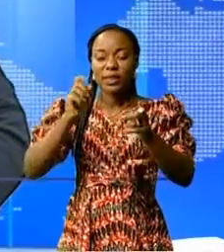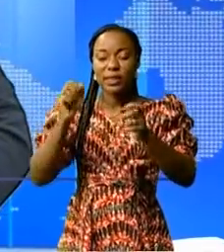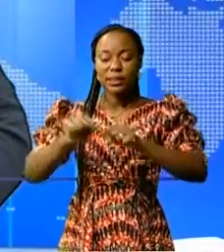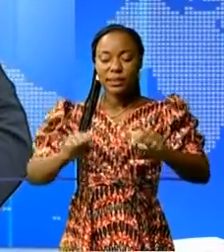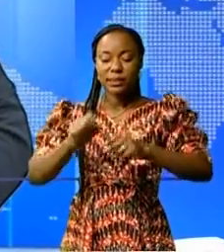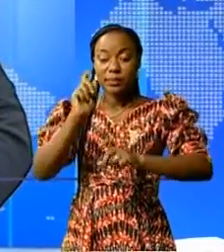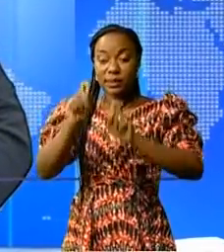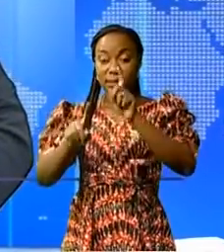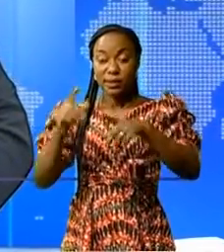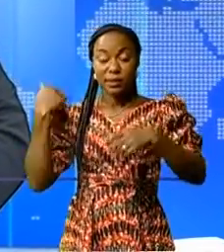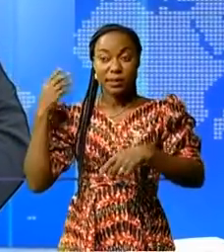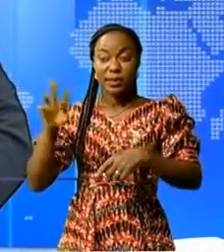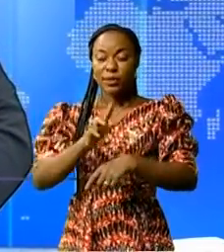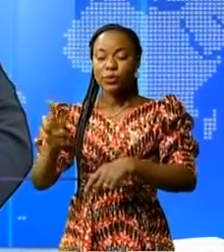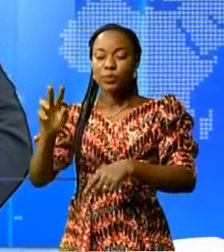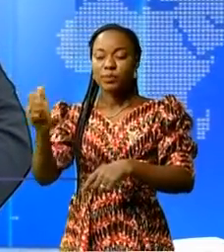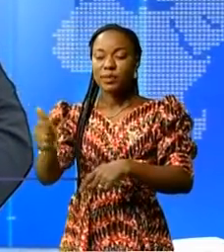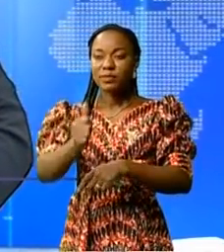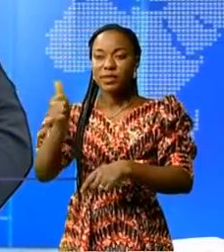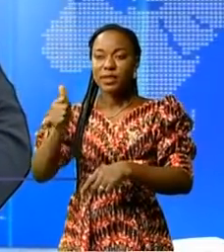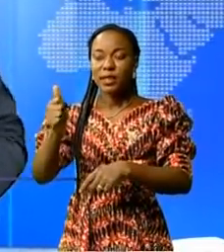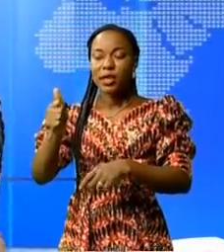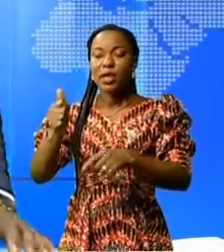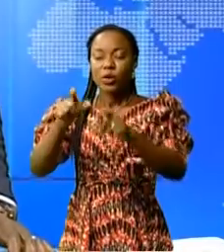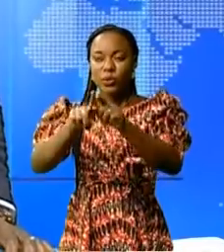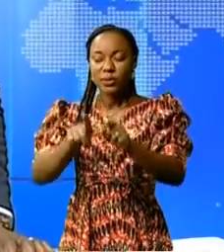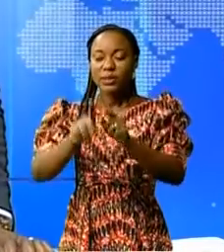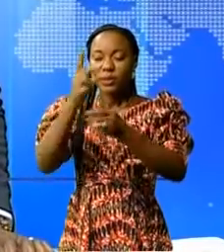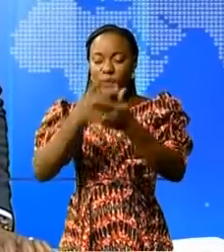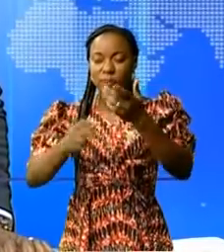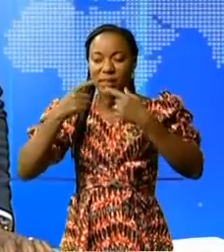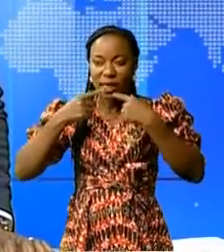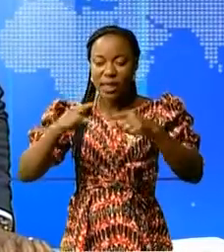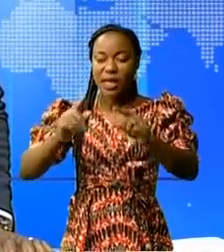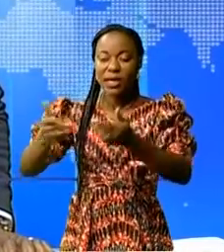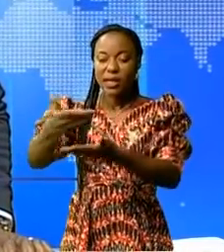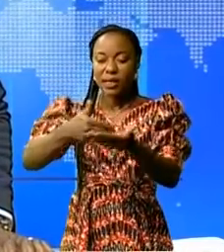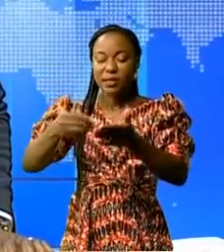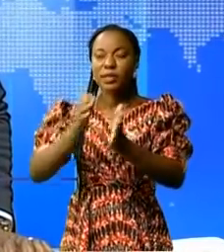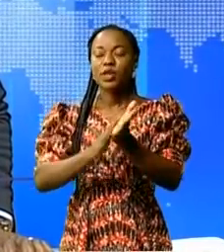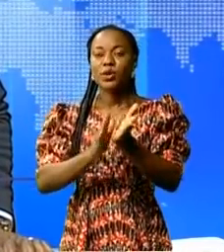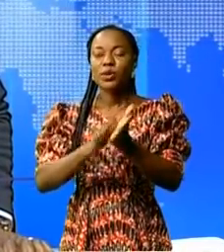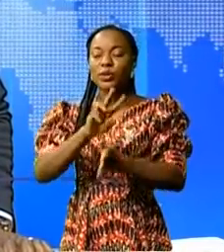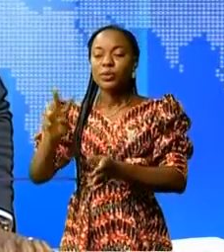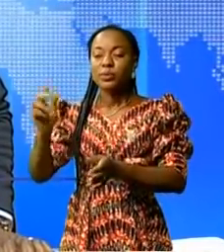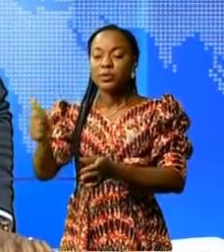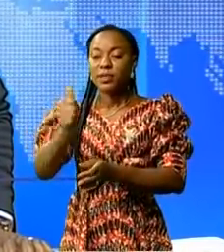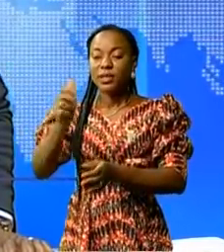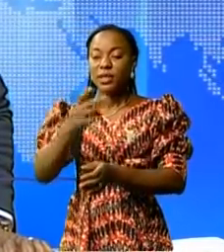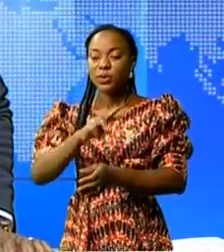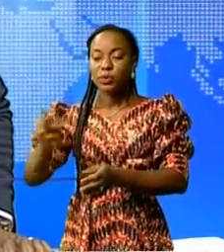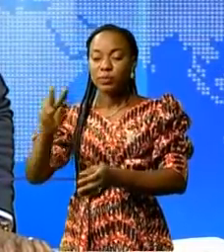examens d'état édition 2021 couplé à l'annonce de la rentrée scolaire 2021 2022